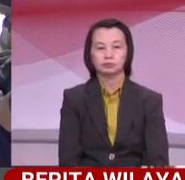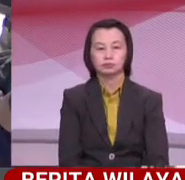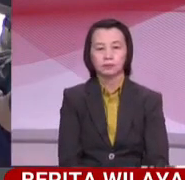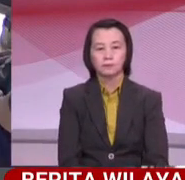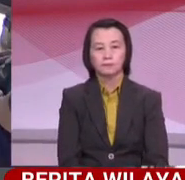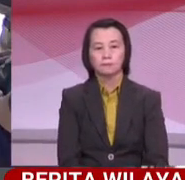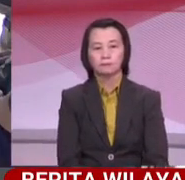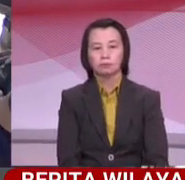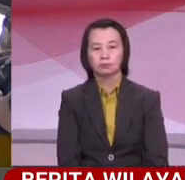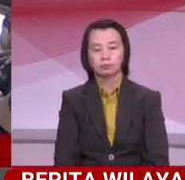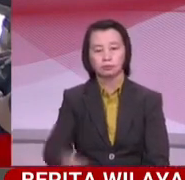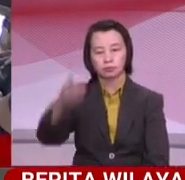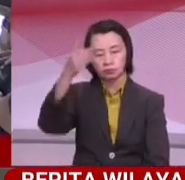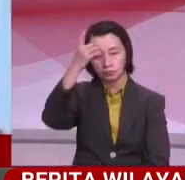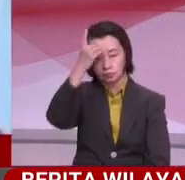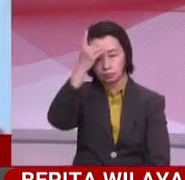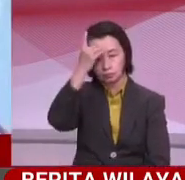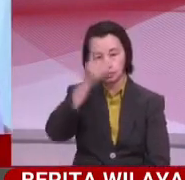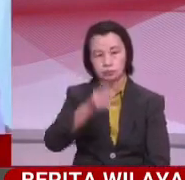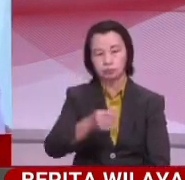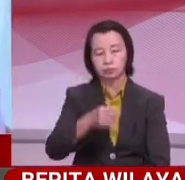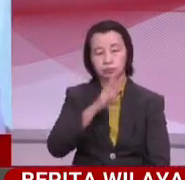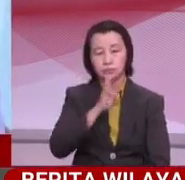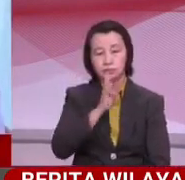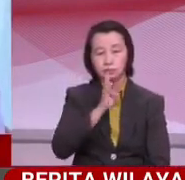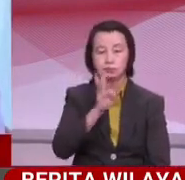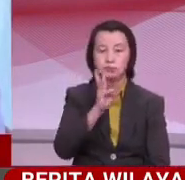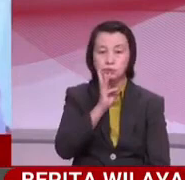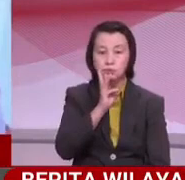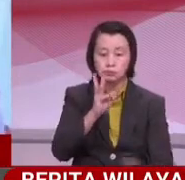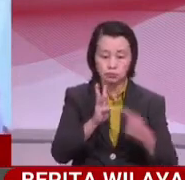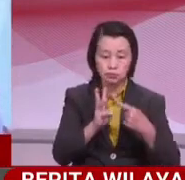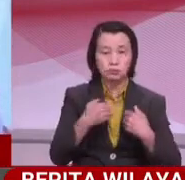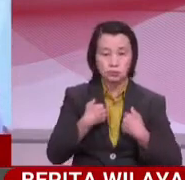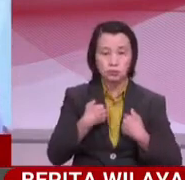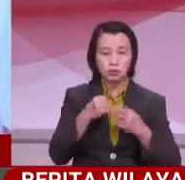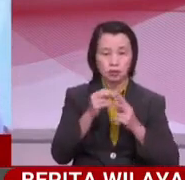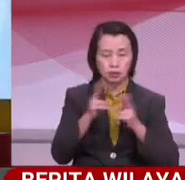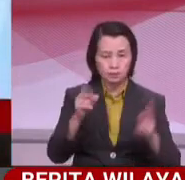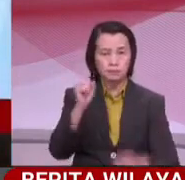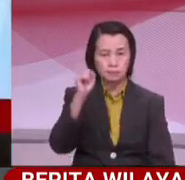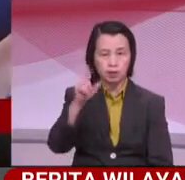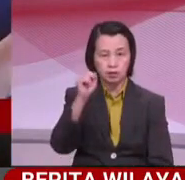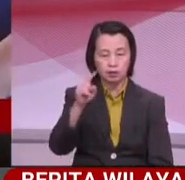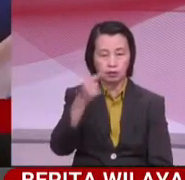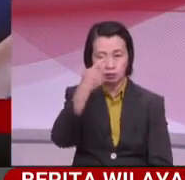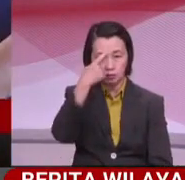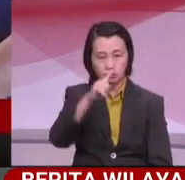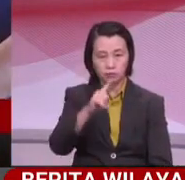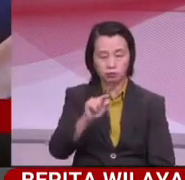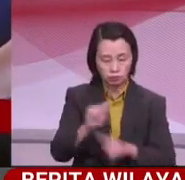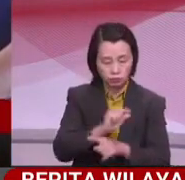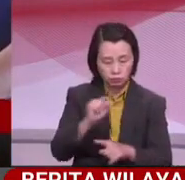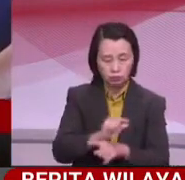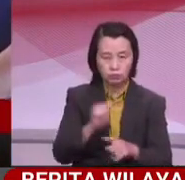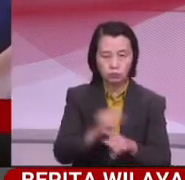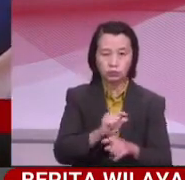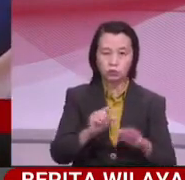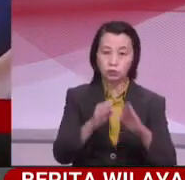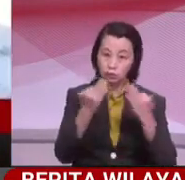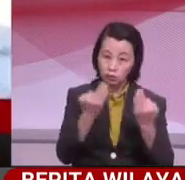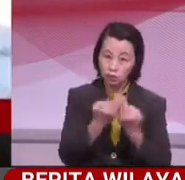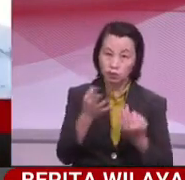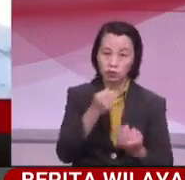Kyuhyun jatuh CBST anting menambah air memiliki nilai yang sangat besar khasnya untuk kegunaan isi